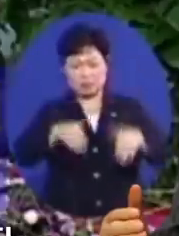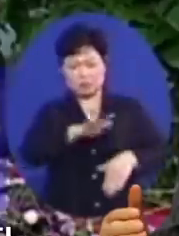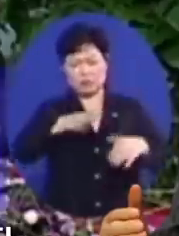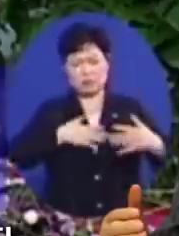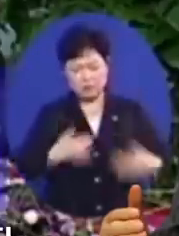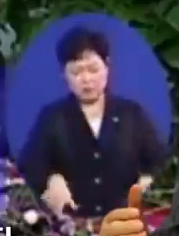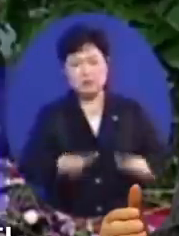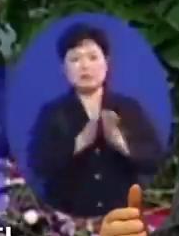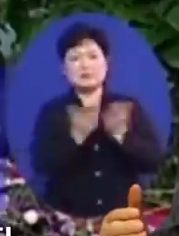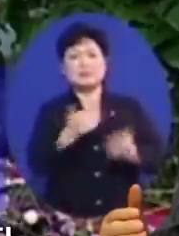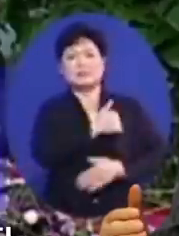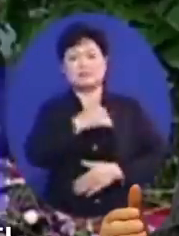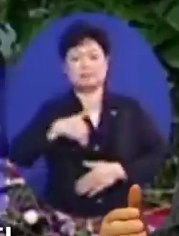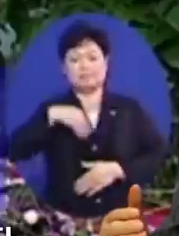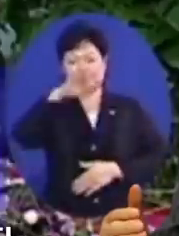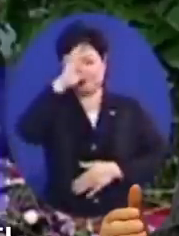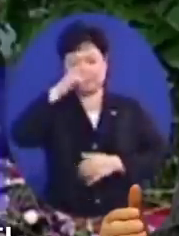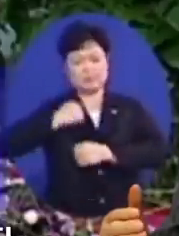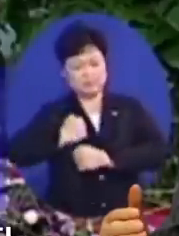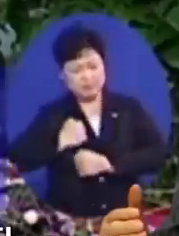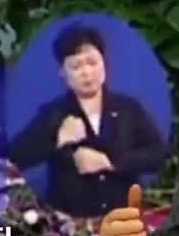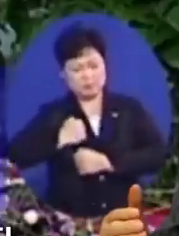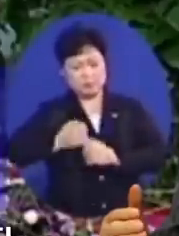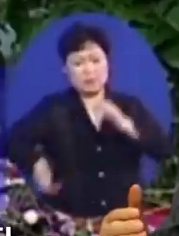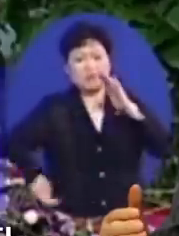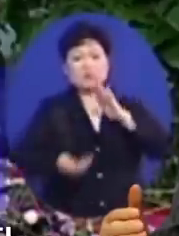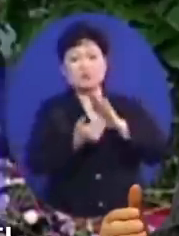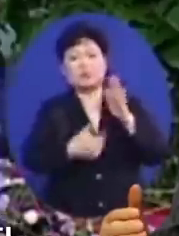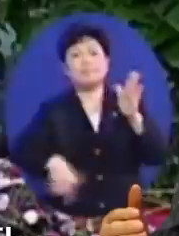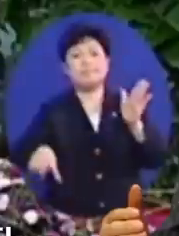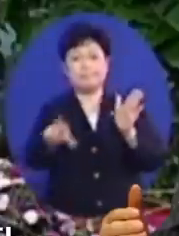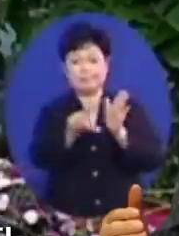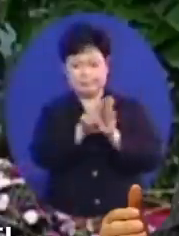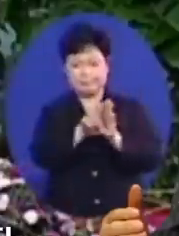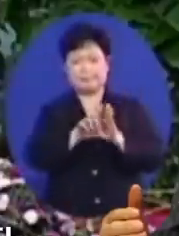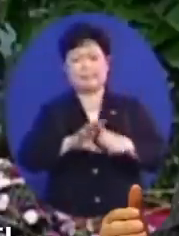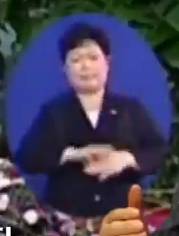친히 담당하시고 병을 짊어지시도다 함을 이루려 하십니다.